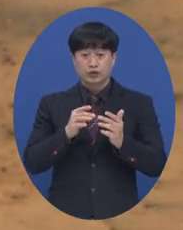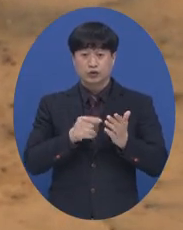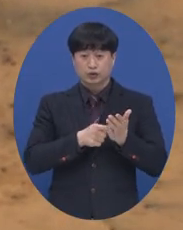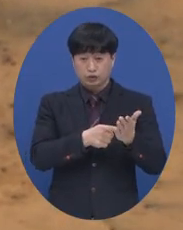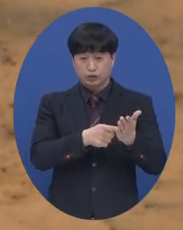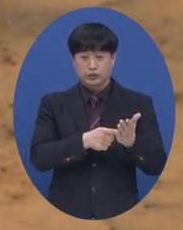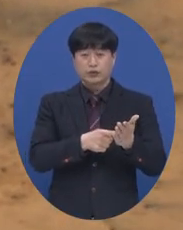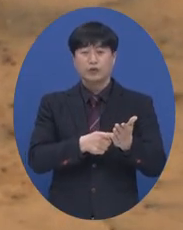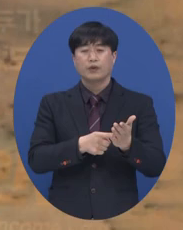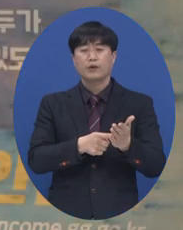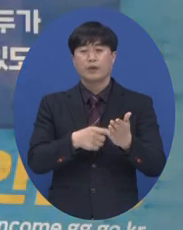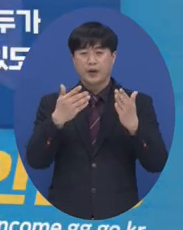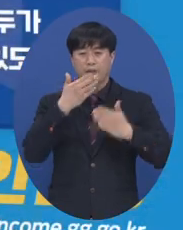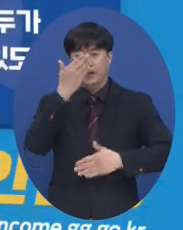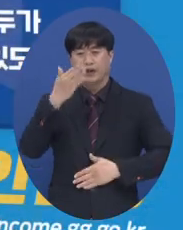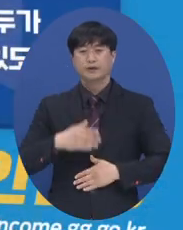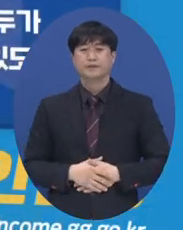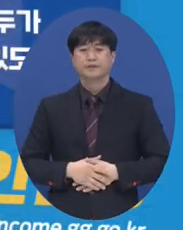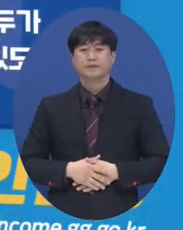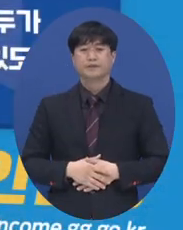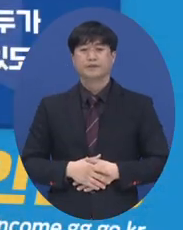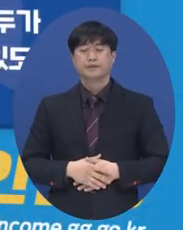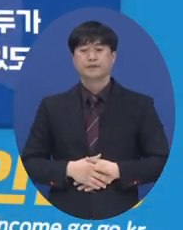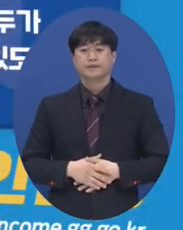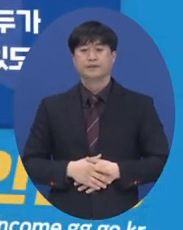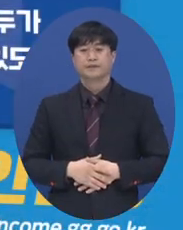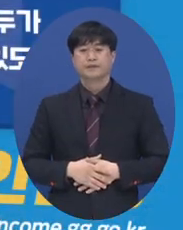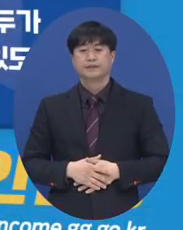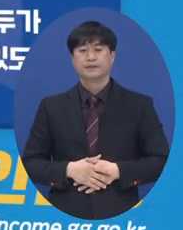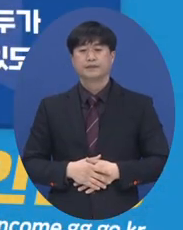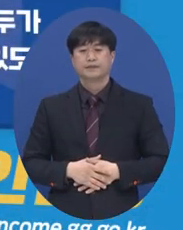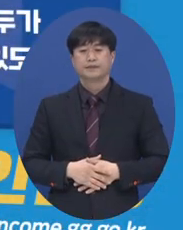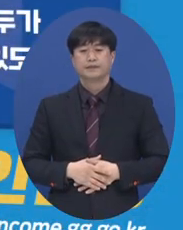있습니다 경기 gtv 구형 술입니다